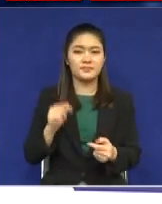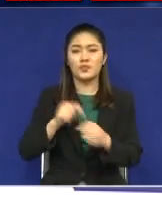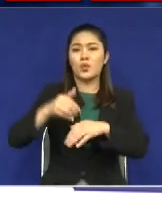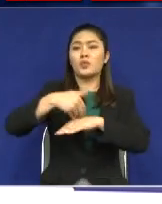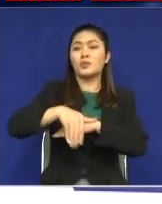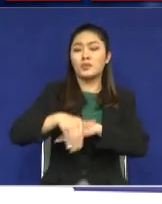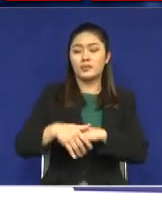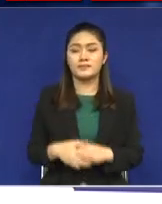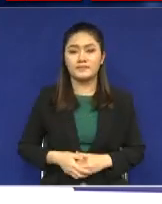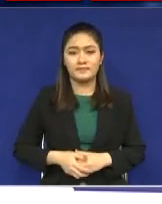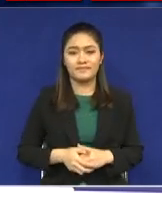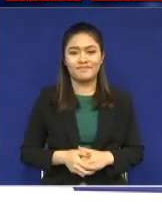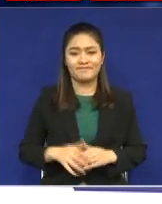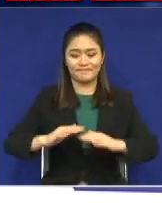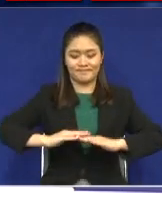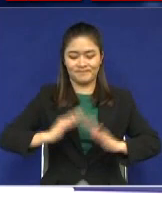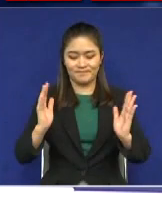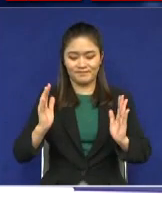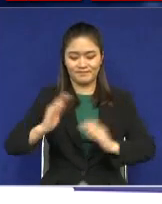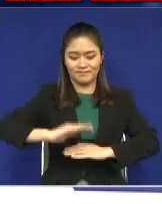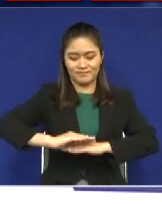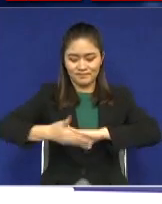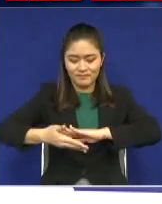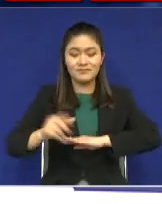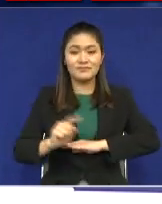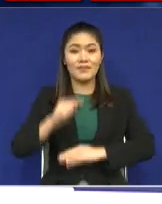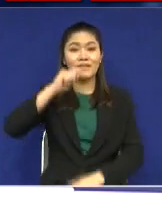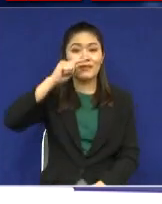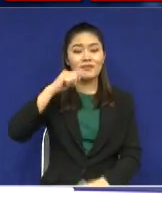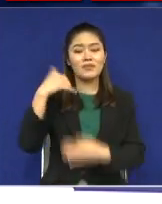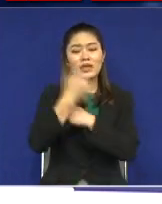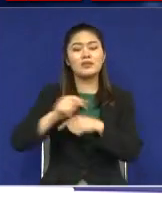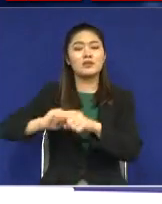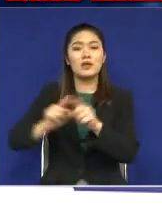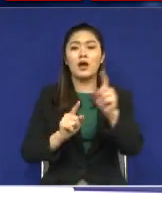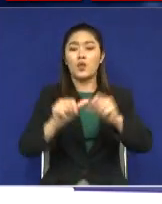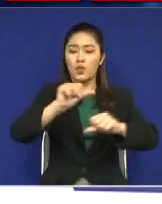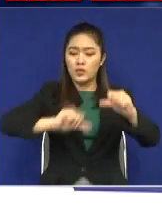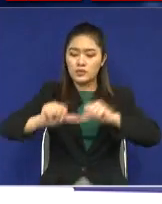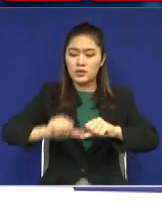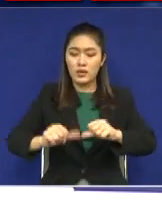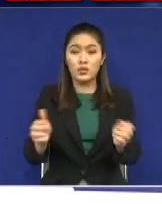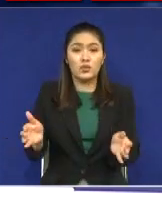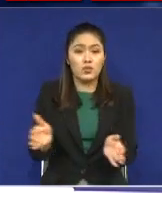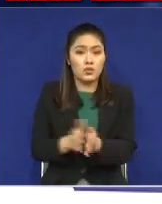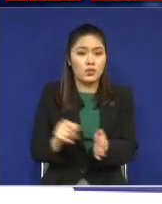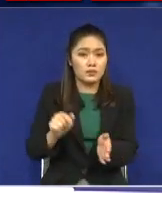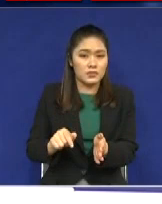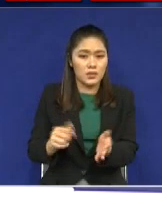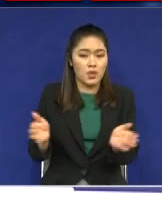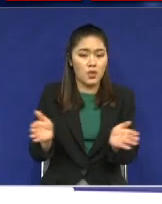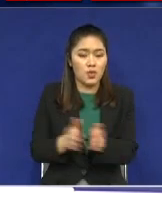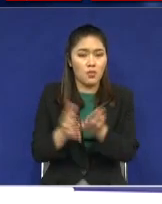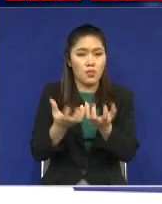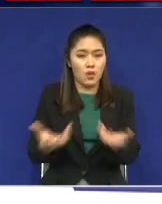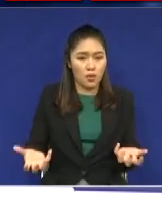ครับกล่องนะครับกล่องเนี่ยในต่างประเทศที่มีการทำการวิจัยเนี่ยเชื้อจะอยู่กับของที่มีลัก